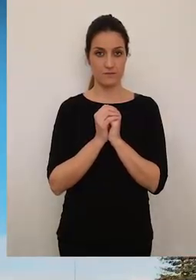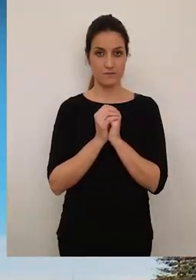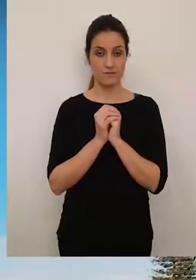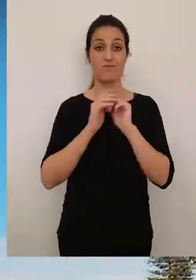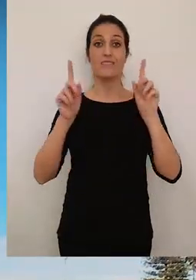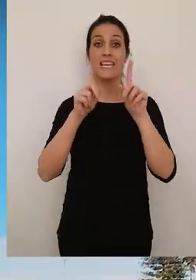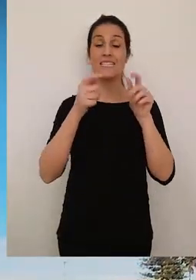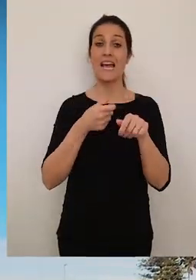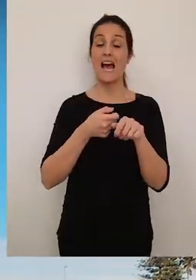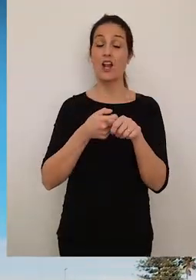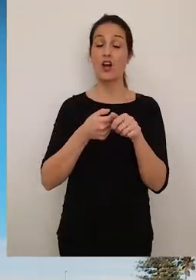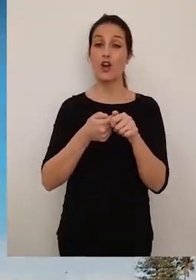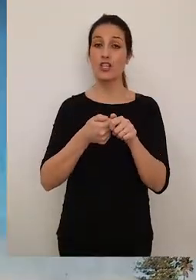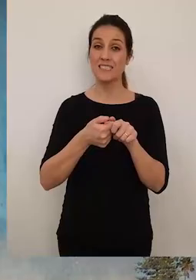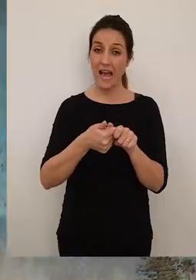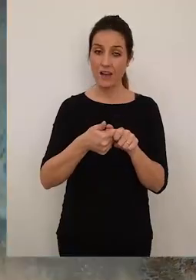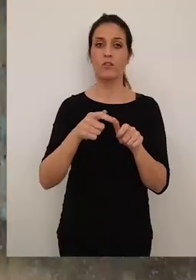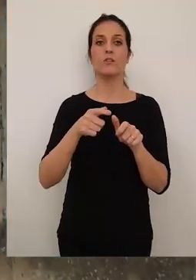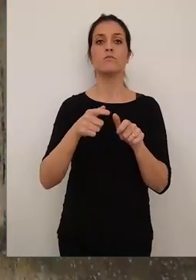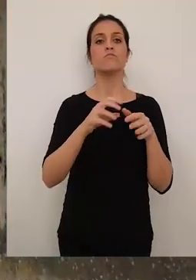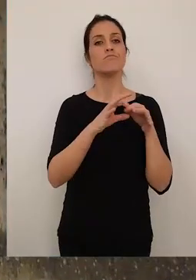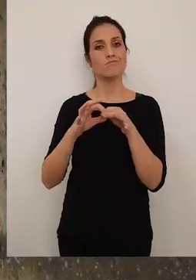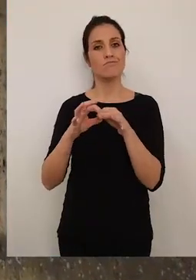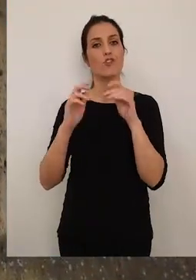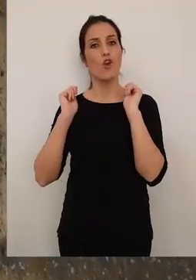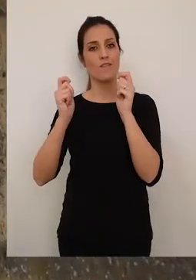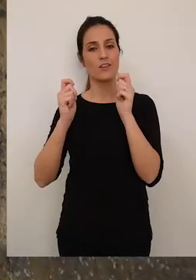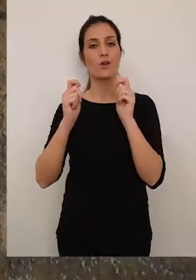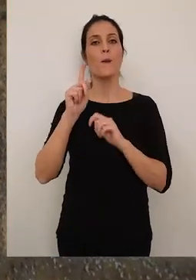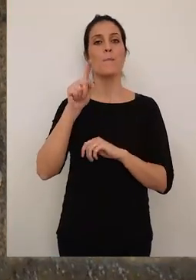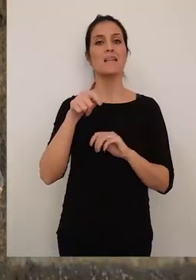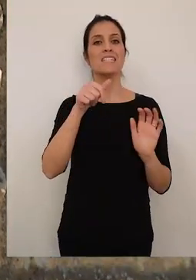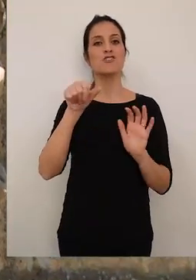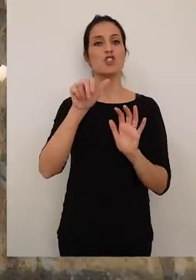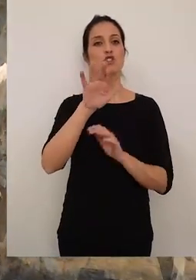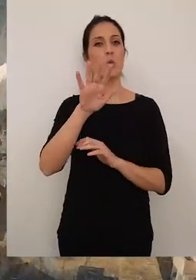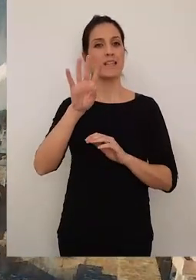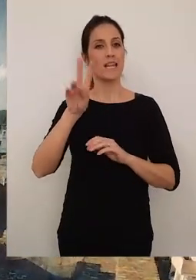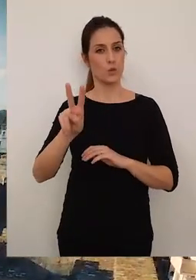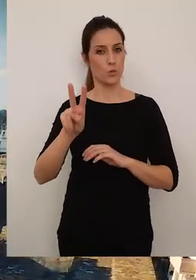La chiesa del Rosario, attigua al convento, risale al 1652.